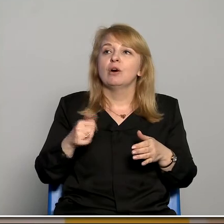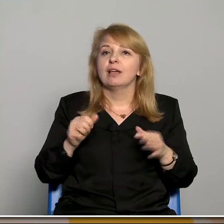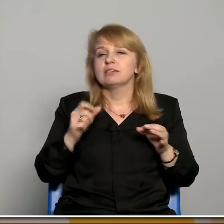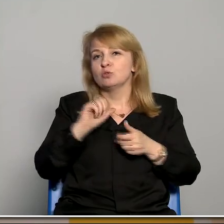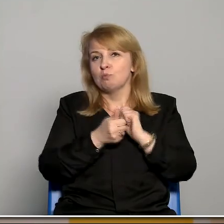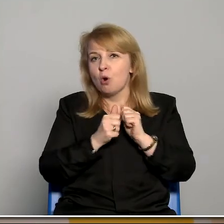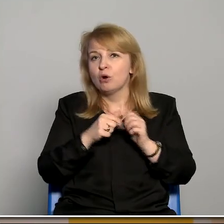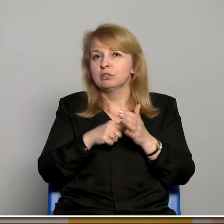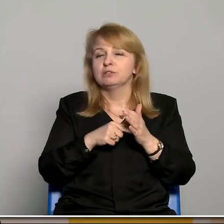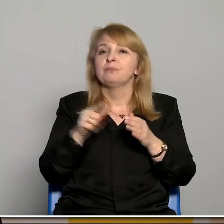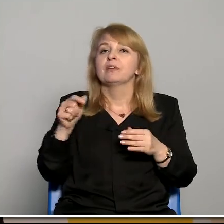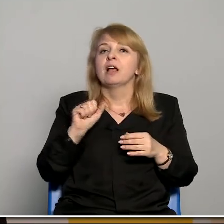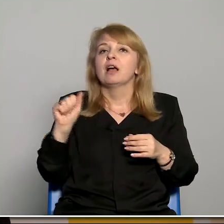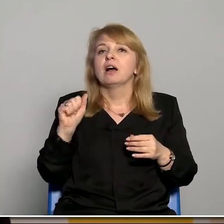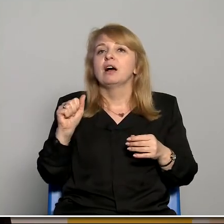ma.